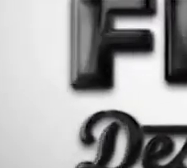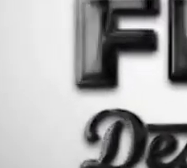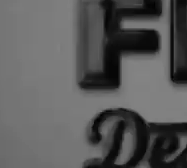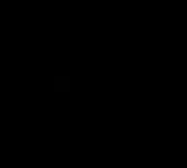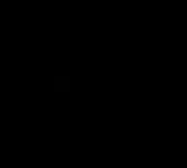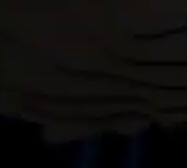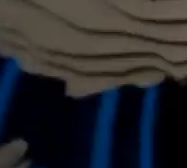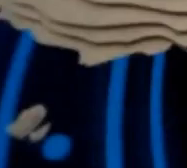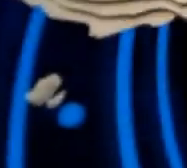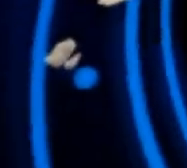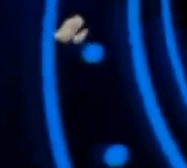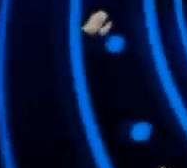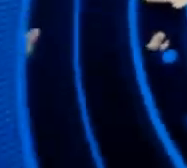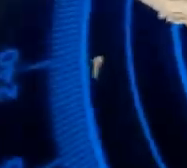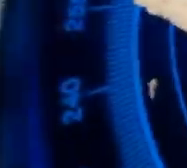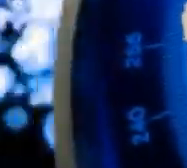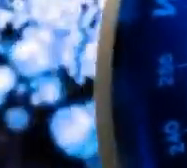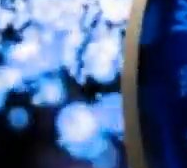देश की धड़कन.